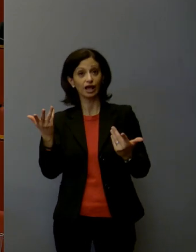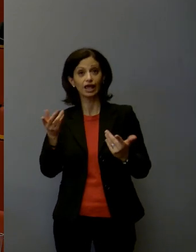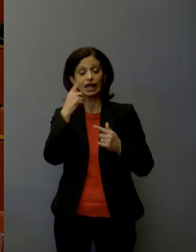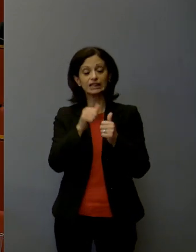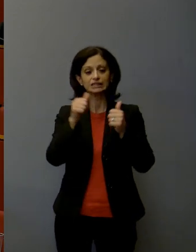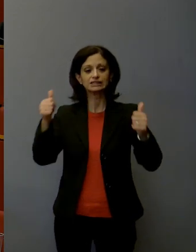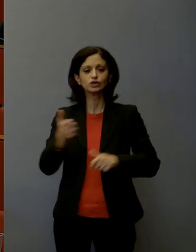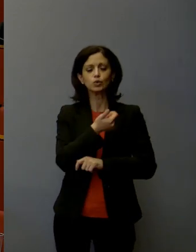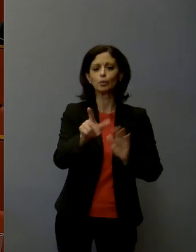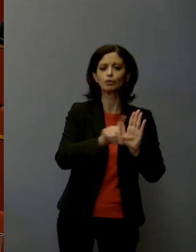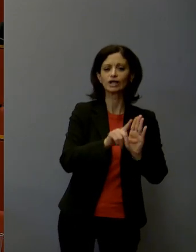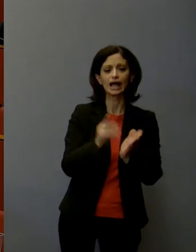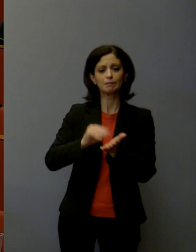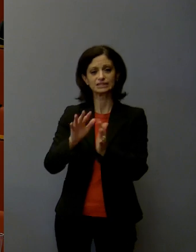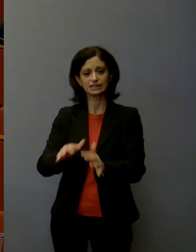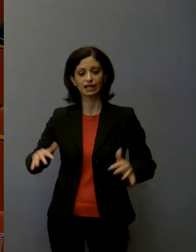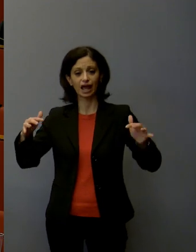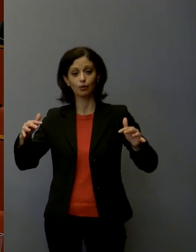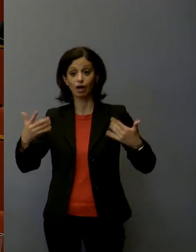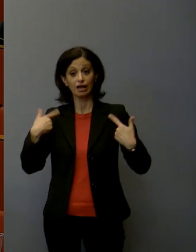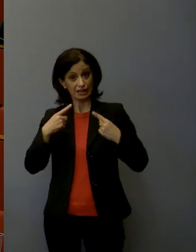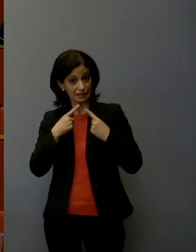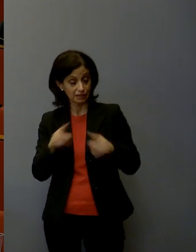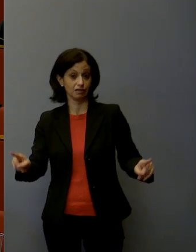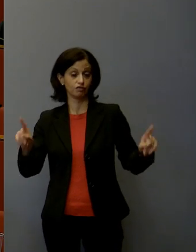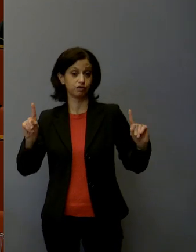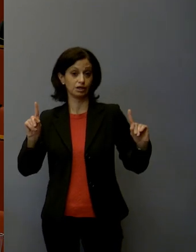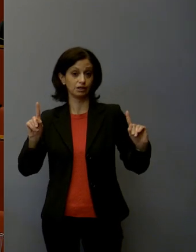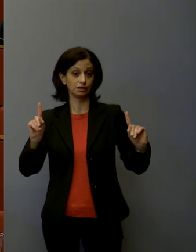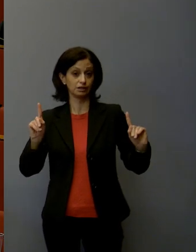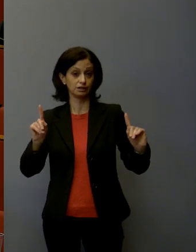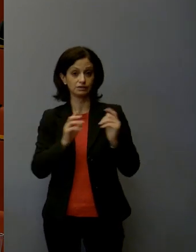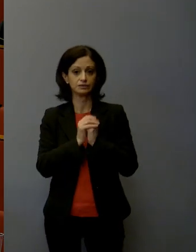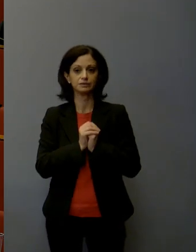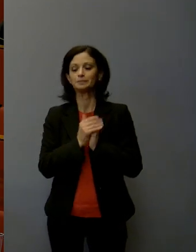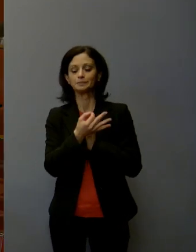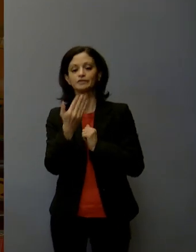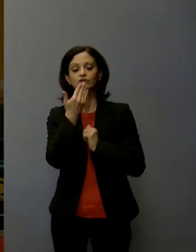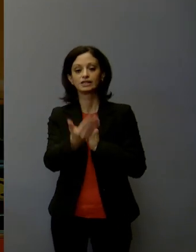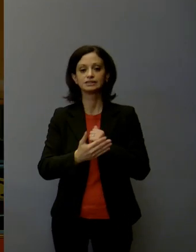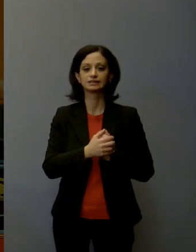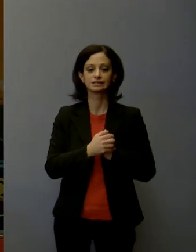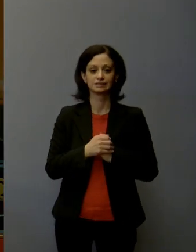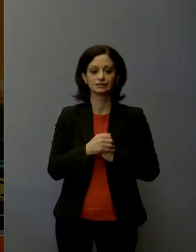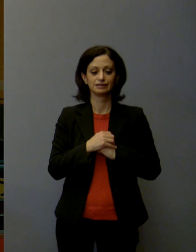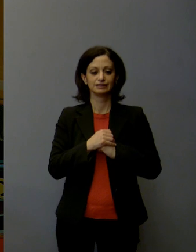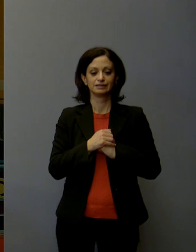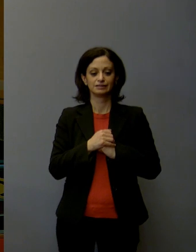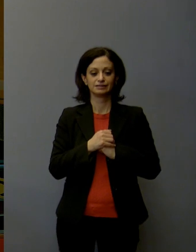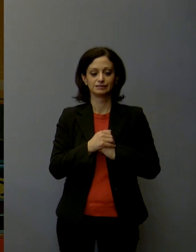distinzione tra il numero legale e i presenti in aula che è una cosa diversa Ok Perfetto grazie in